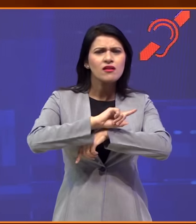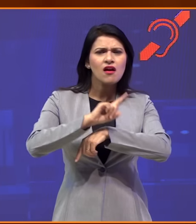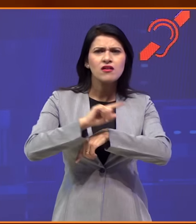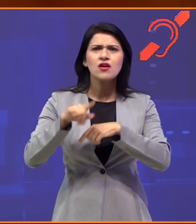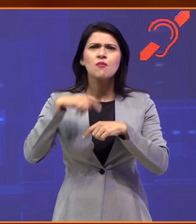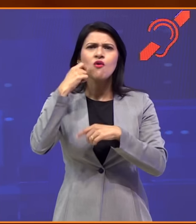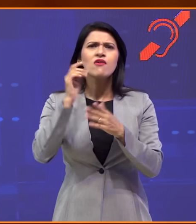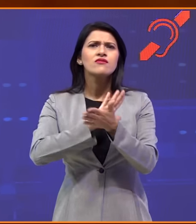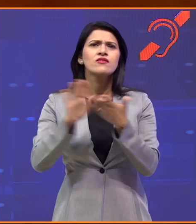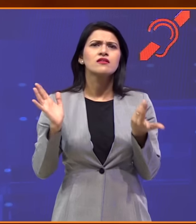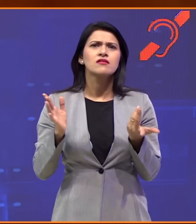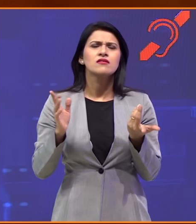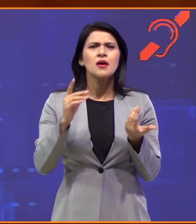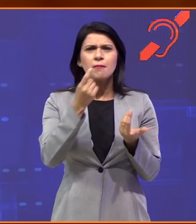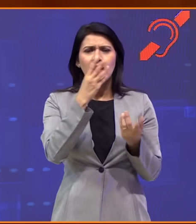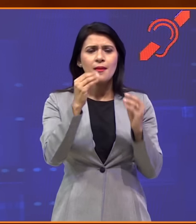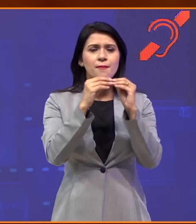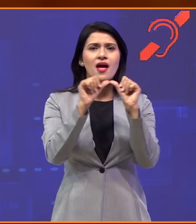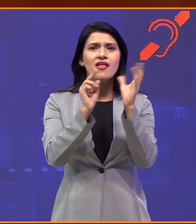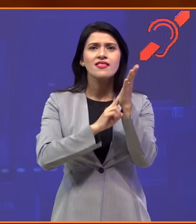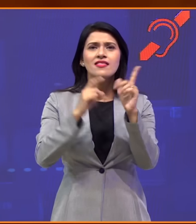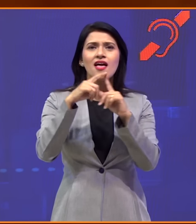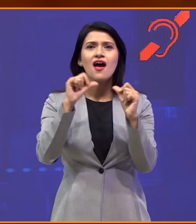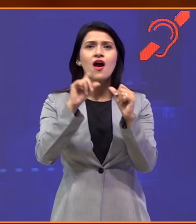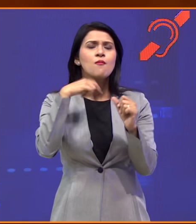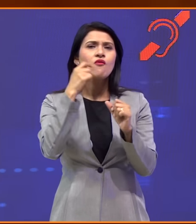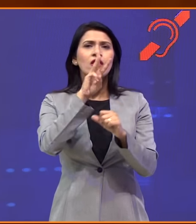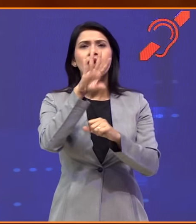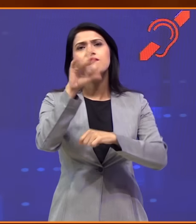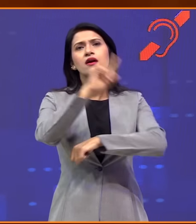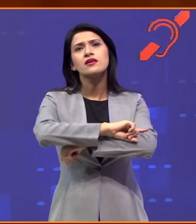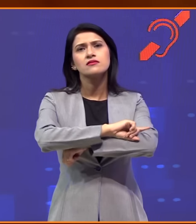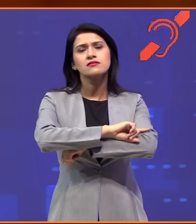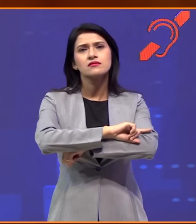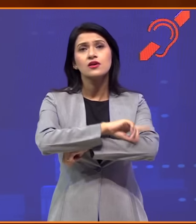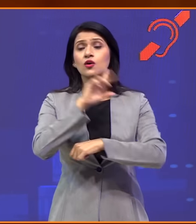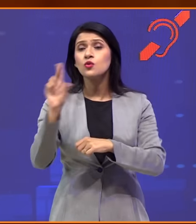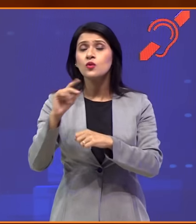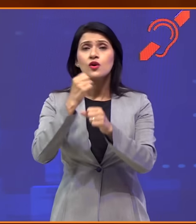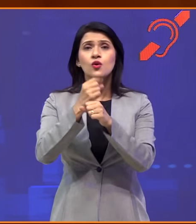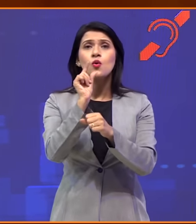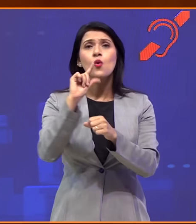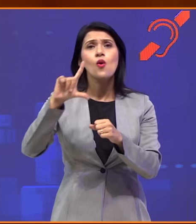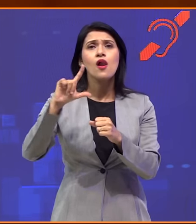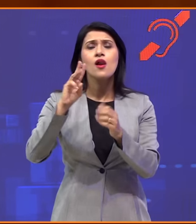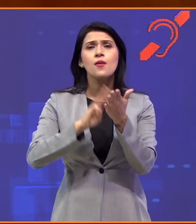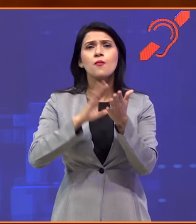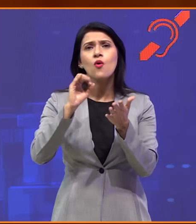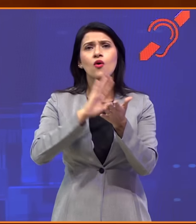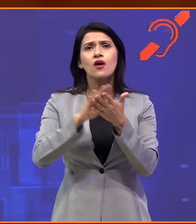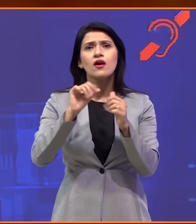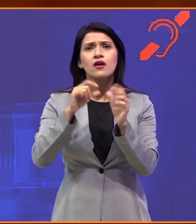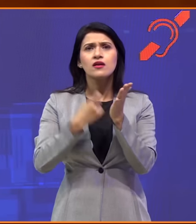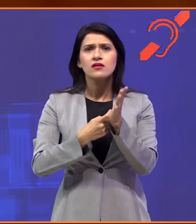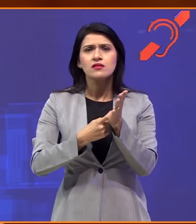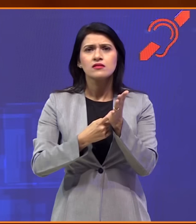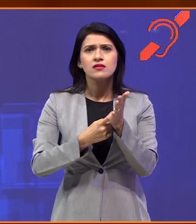बंदा मेरी 35 दिन में बनी है और गुलमोहर मेरी 34 दिन में बनी थी तो मैं देखता हूं